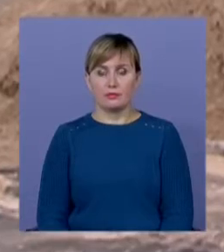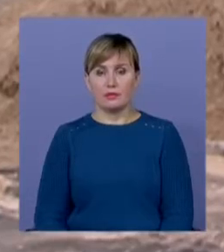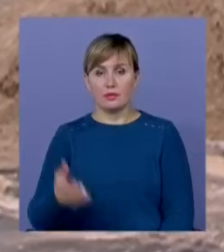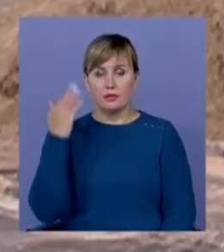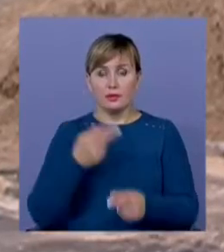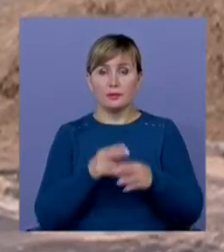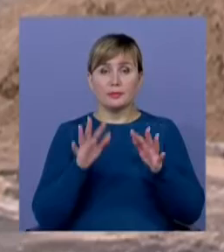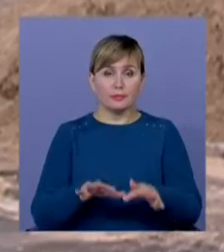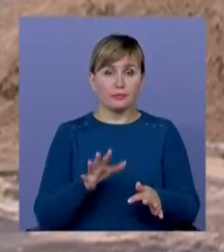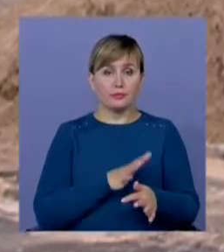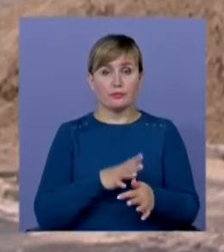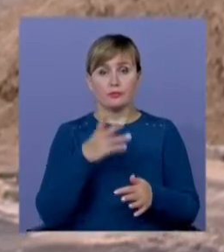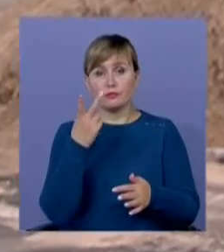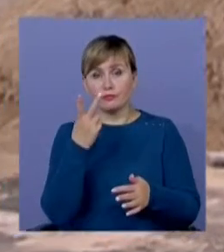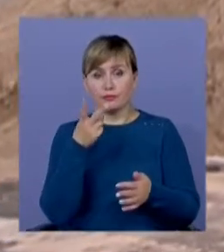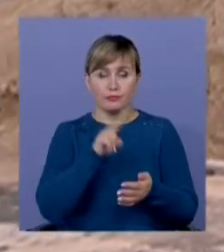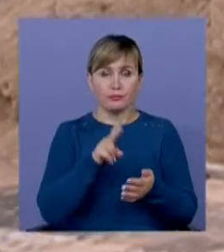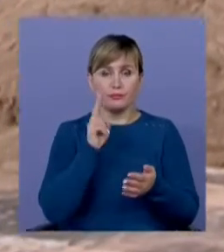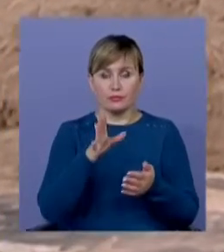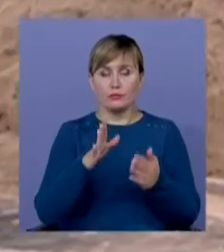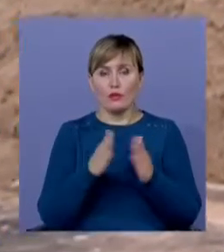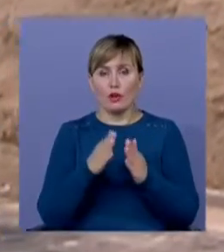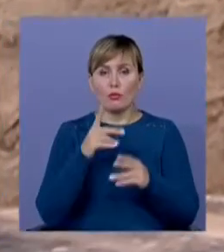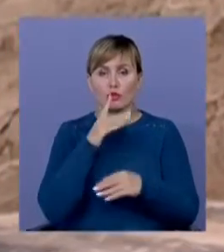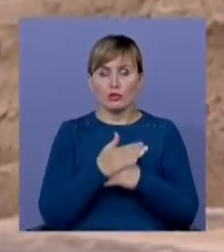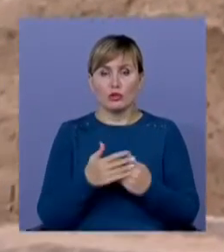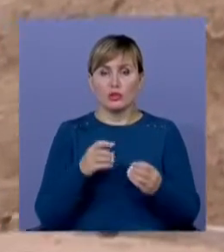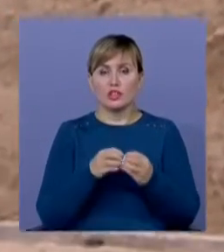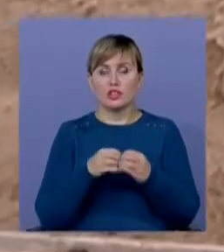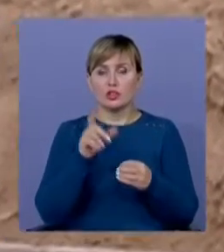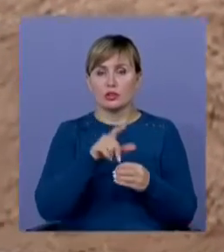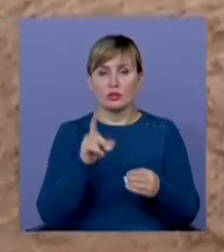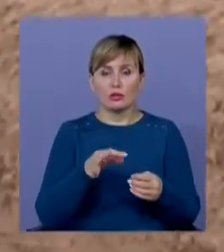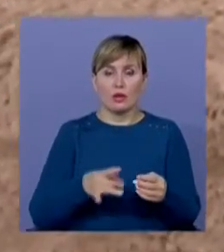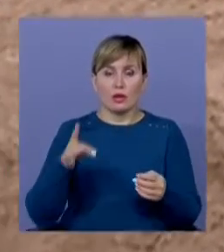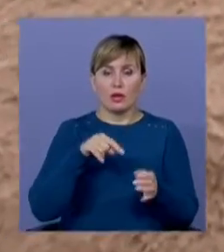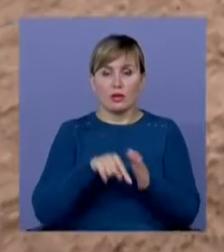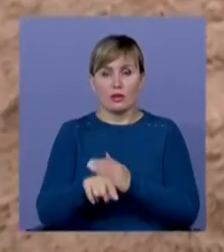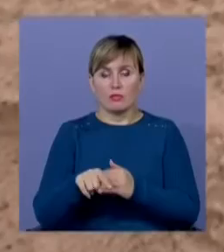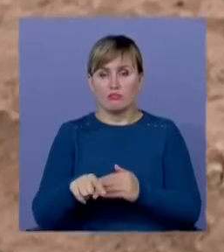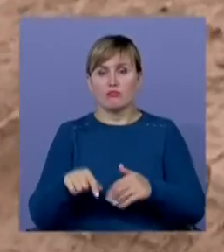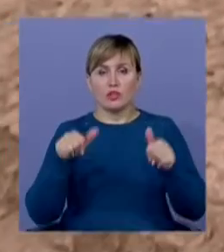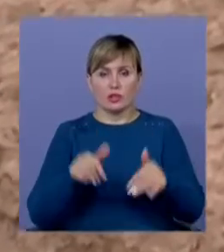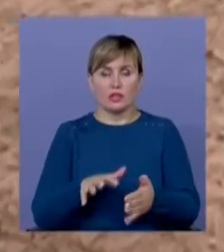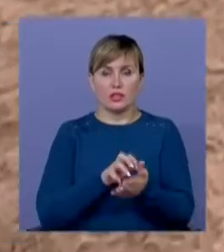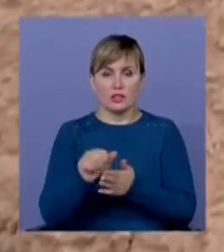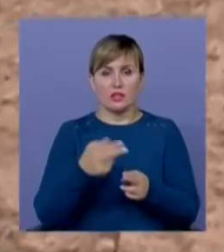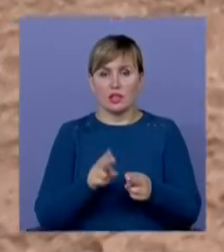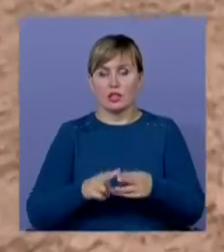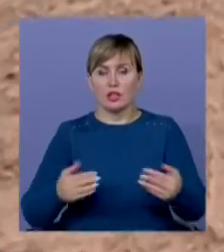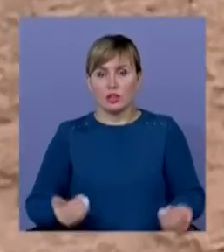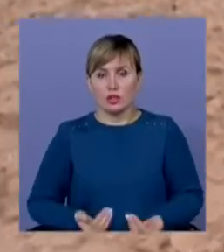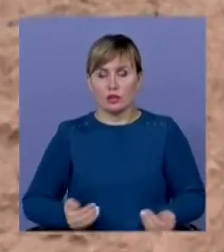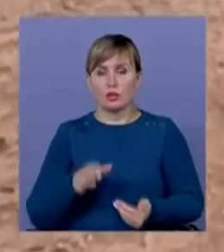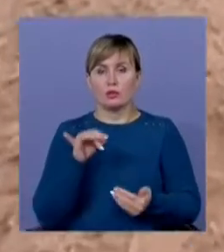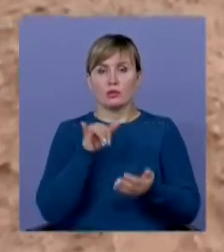на этом месте стоял двухквартирный дом, в котором проживало около 10 человек. Но районными властями было принято решение снести жилое строение